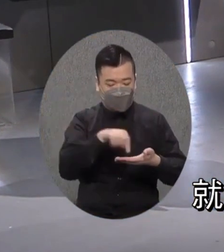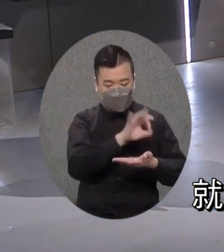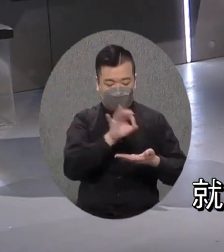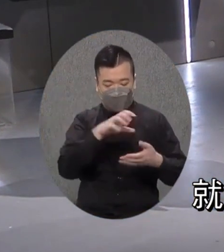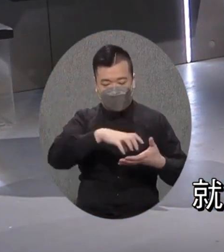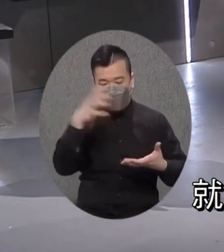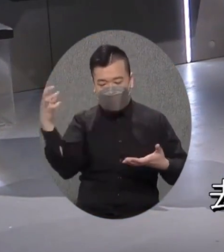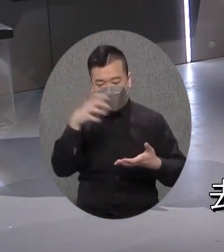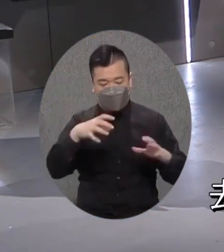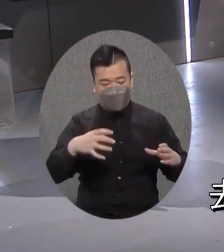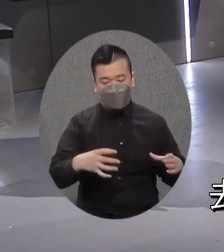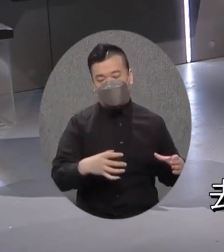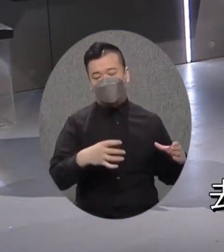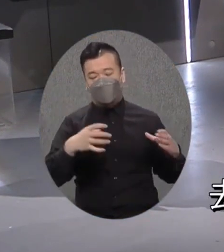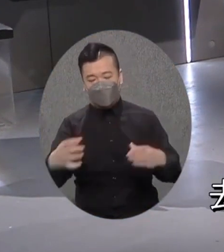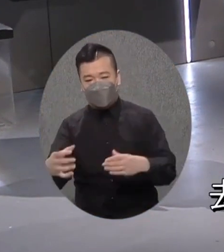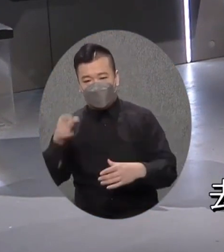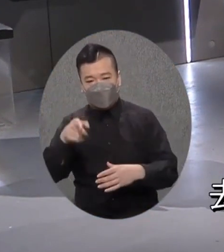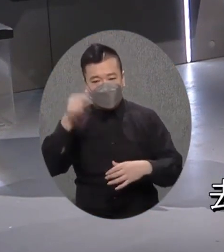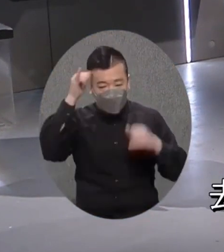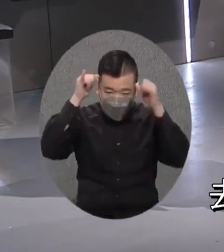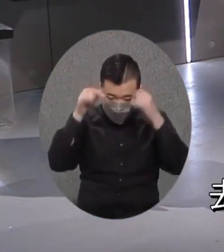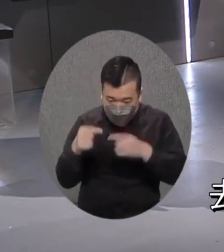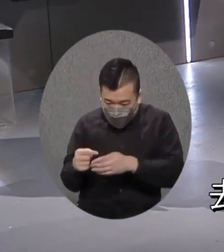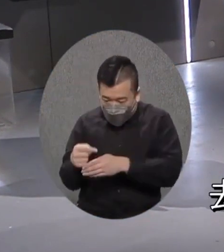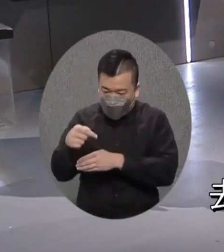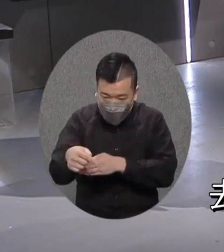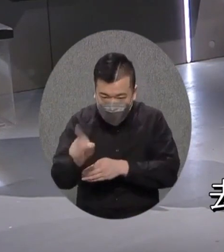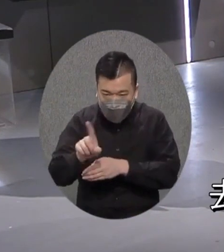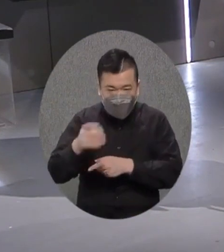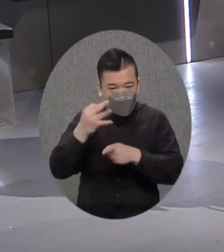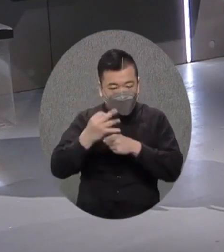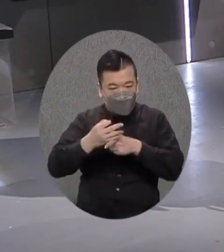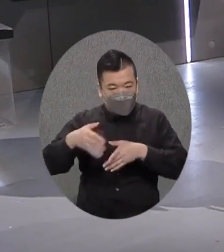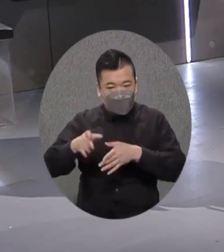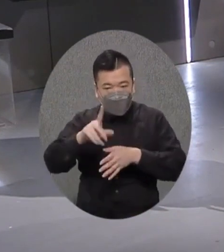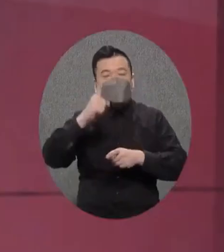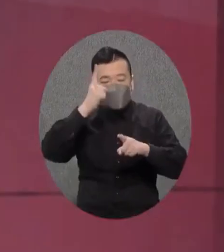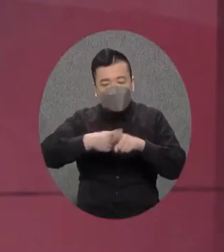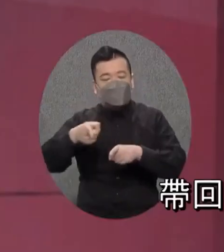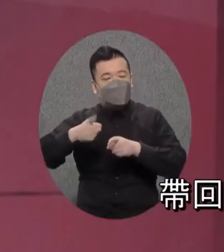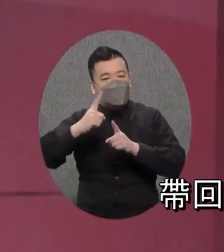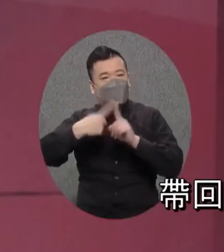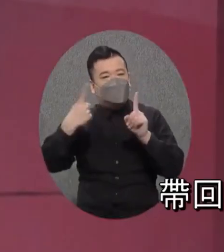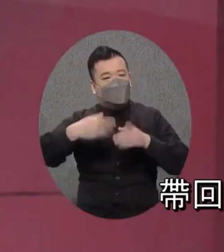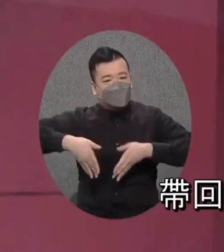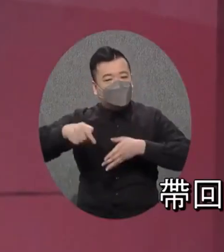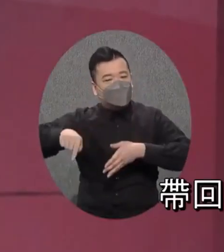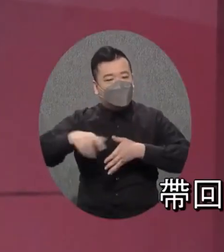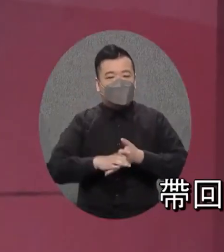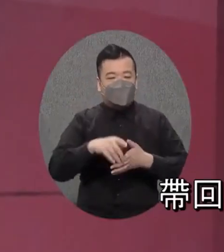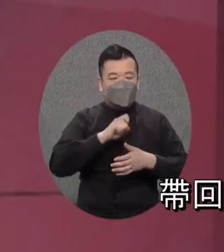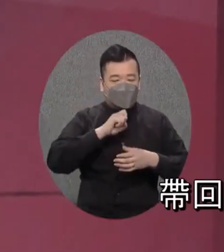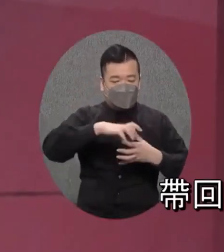一個吉盒，咁就去。牛棚過了一條街隔離的13街，其實11街，帶了一